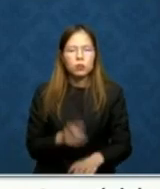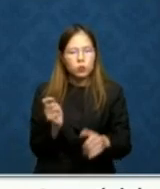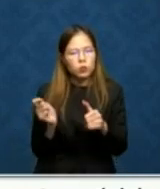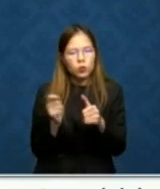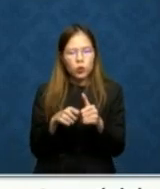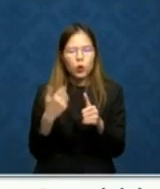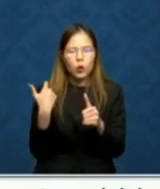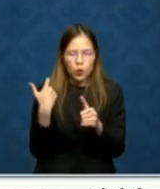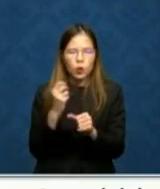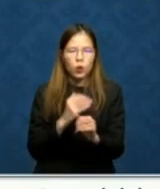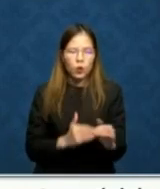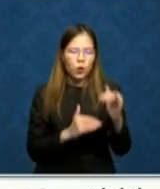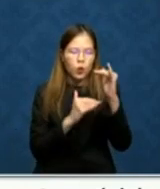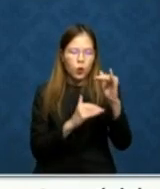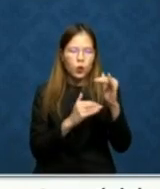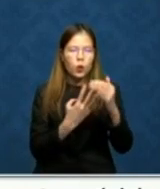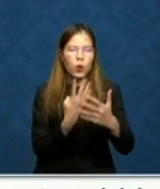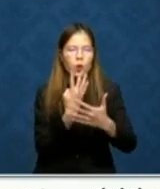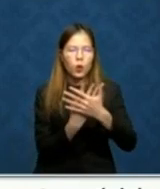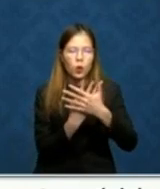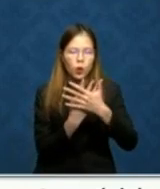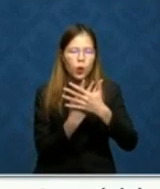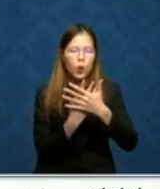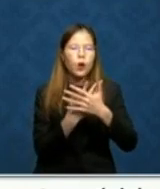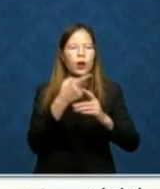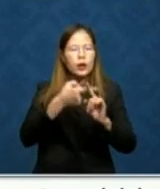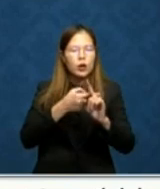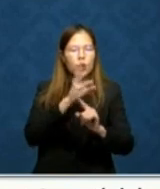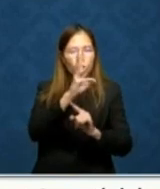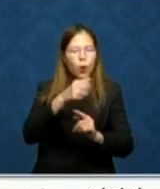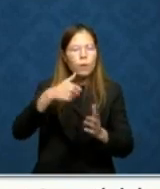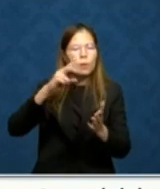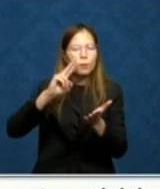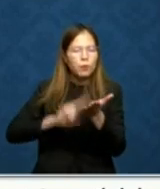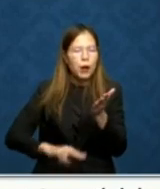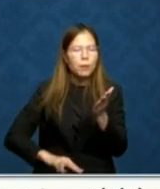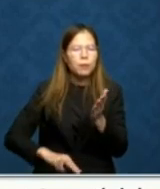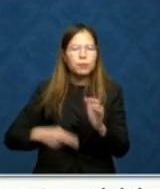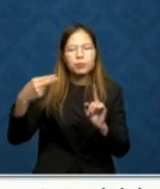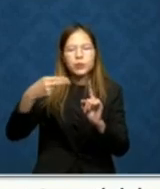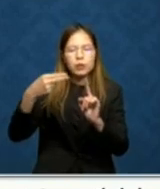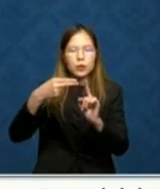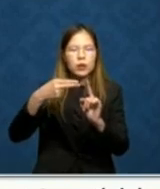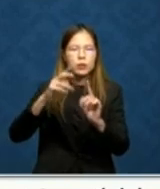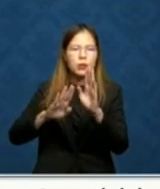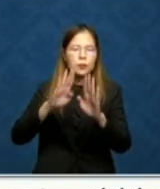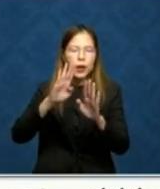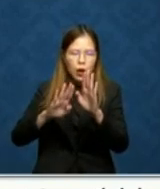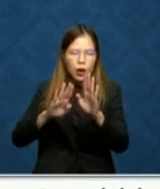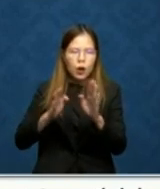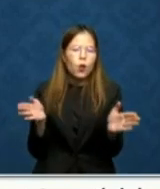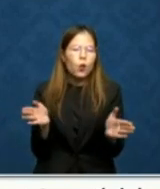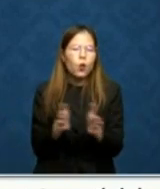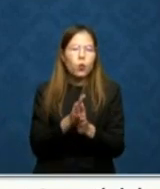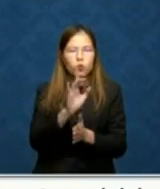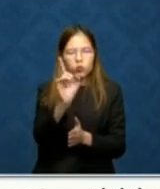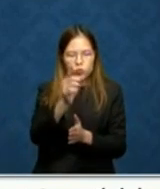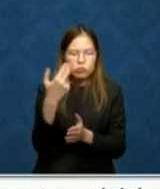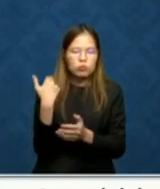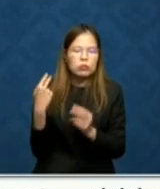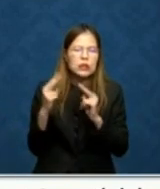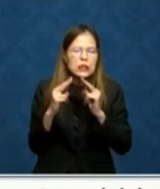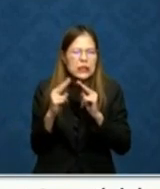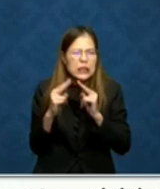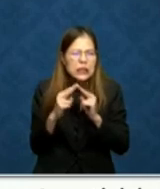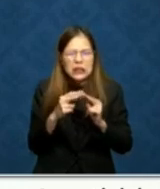เราเสนอให้กำหนดโทษจำคุกไม่เกิน6เดือนปรับไม่เกิน 10,000 บาทรวมทั้งกรณีที่เป็นการคุกคามทางเพศ